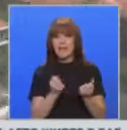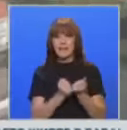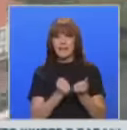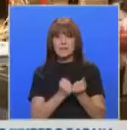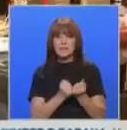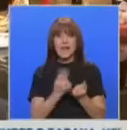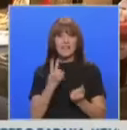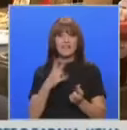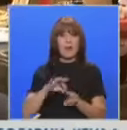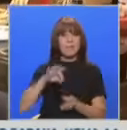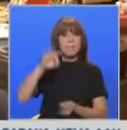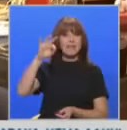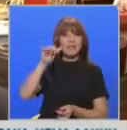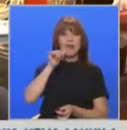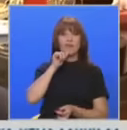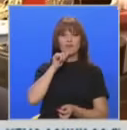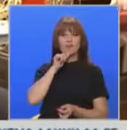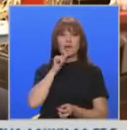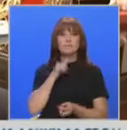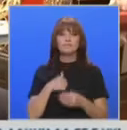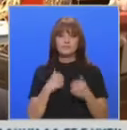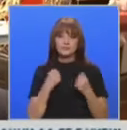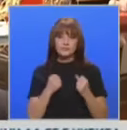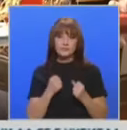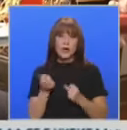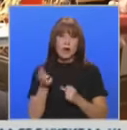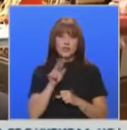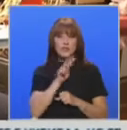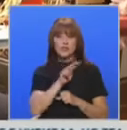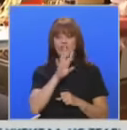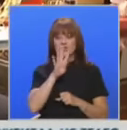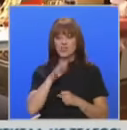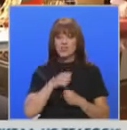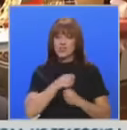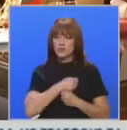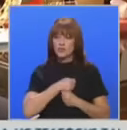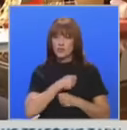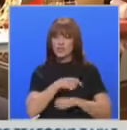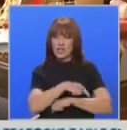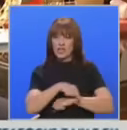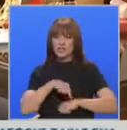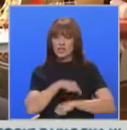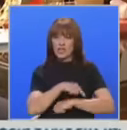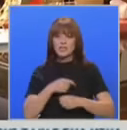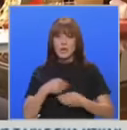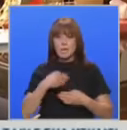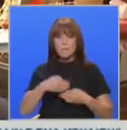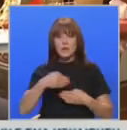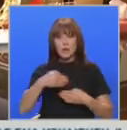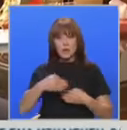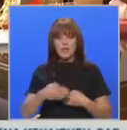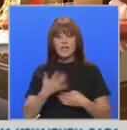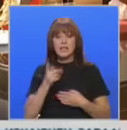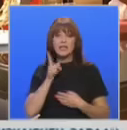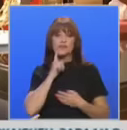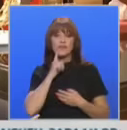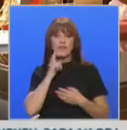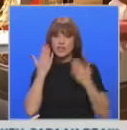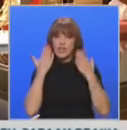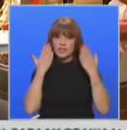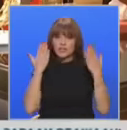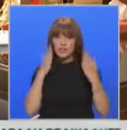метра. Предстоят ни още 24 трудни часа и искам да подчертая, че приоритет е защитата на човешкия живот.